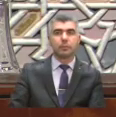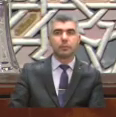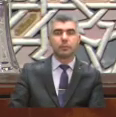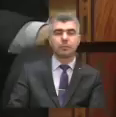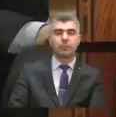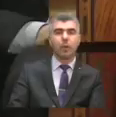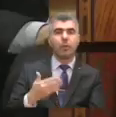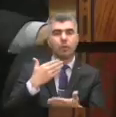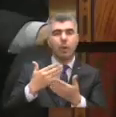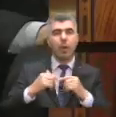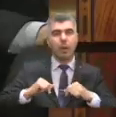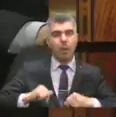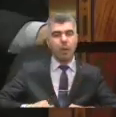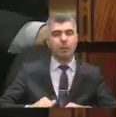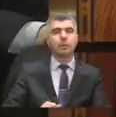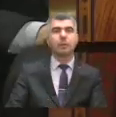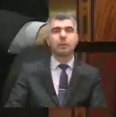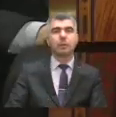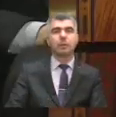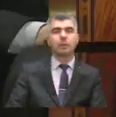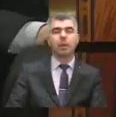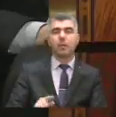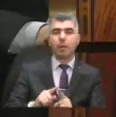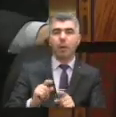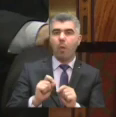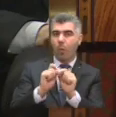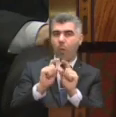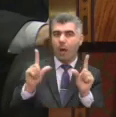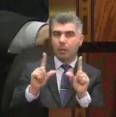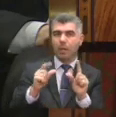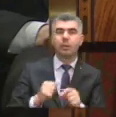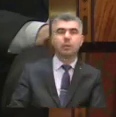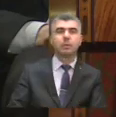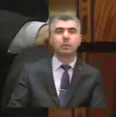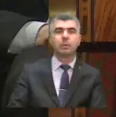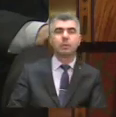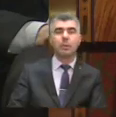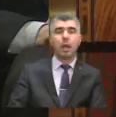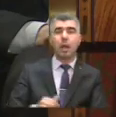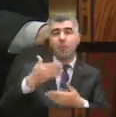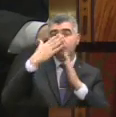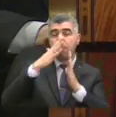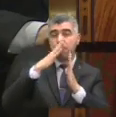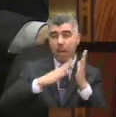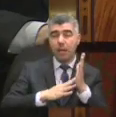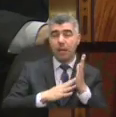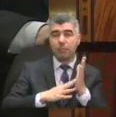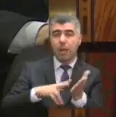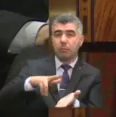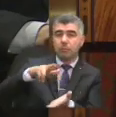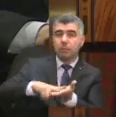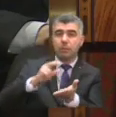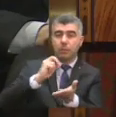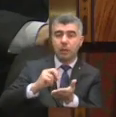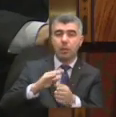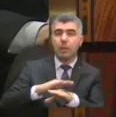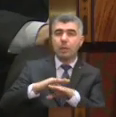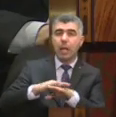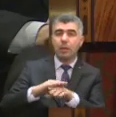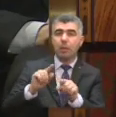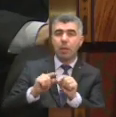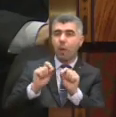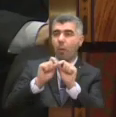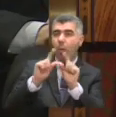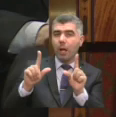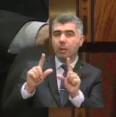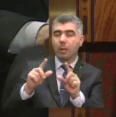شكرا سيد الوزير على هذه الايضاحات. سيد الوزير، المغرب اعتمد سياسه الانفتاح على محيطه الخارجي